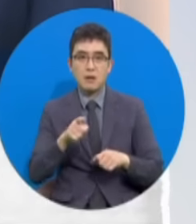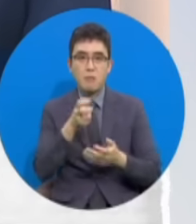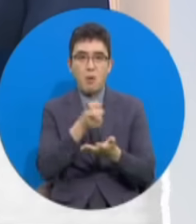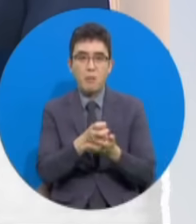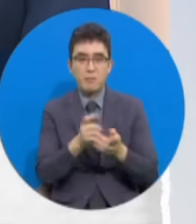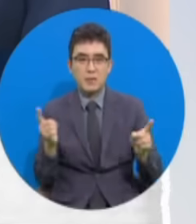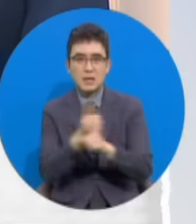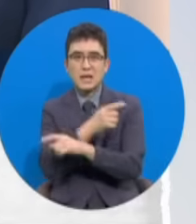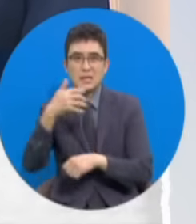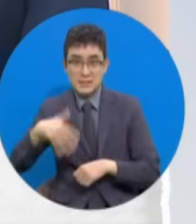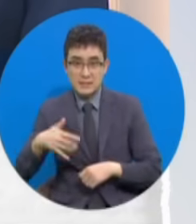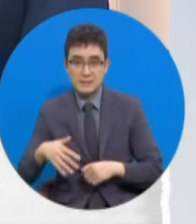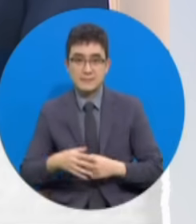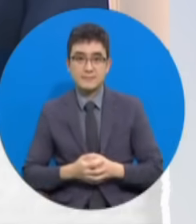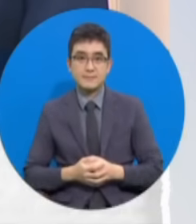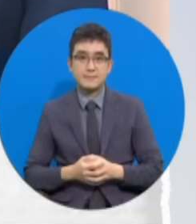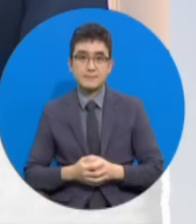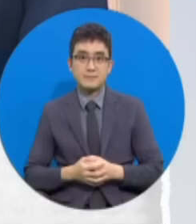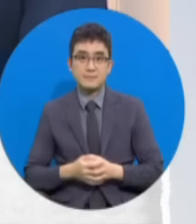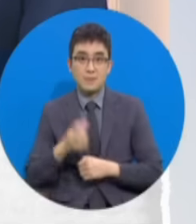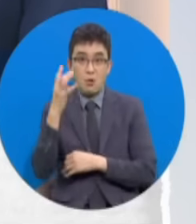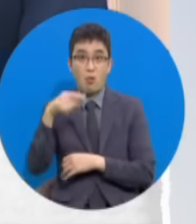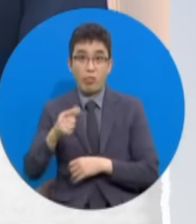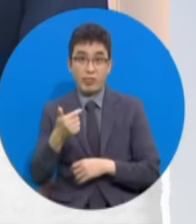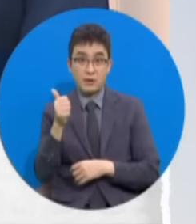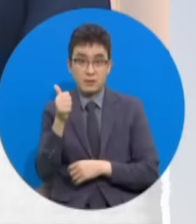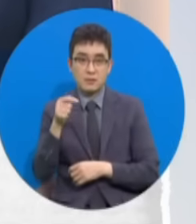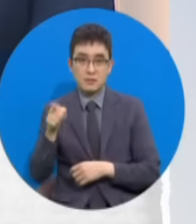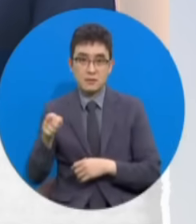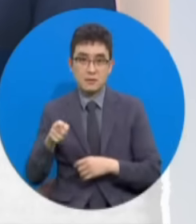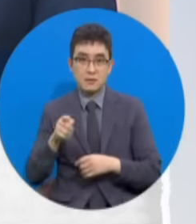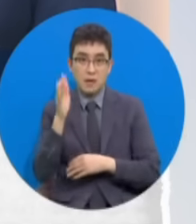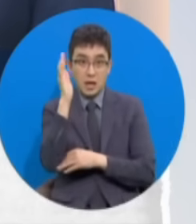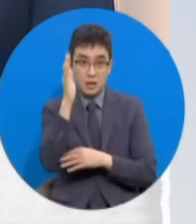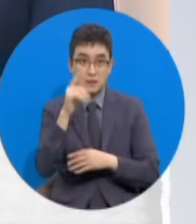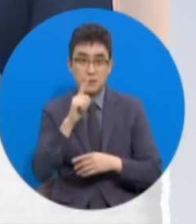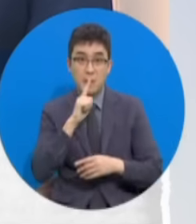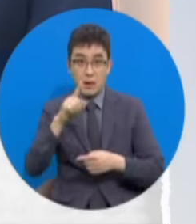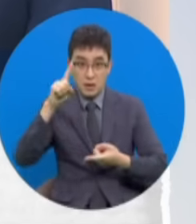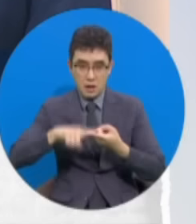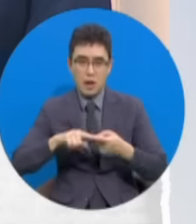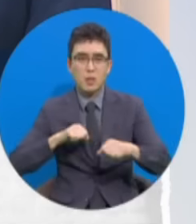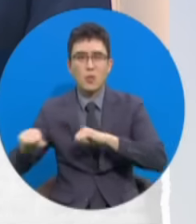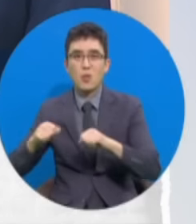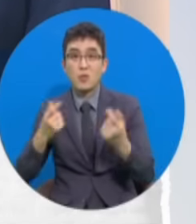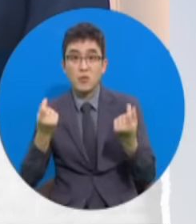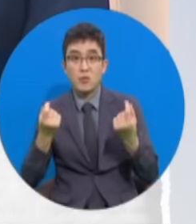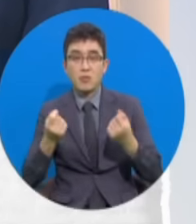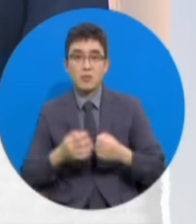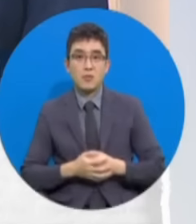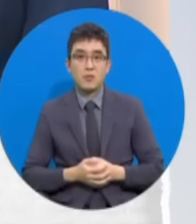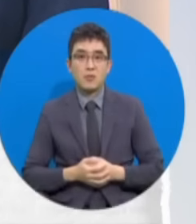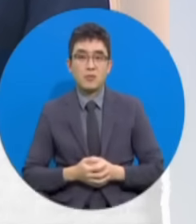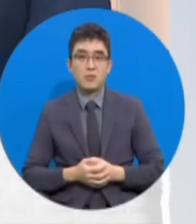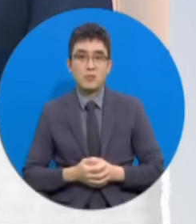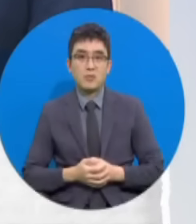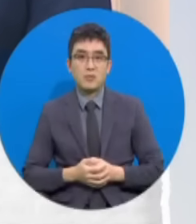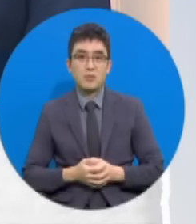않았고 원래 본인이 얘기했던 의지에 따라서 나간 거지 않습니까? 그런 예시들을 들면서 우리는